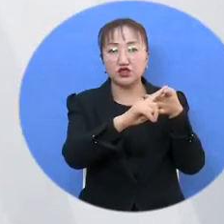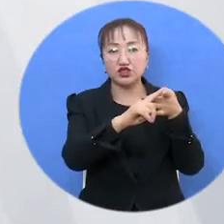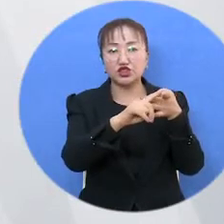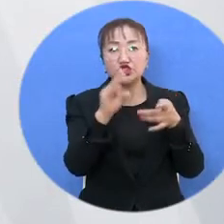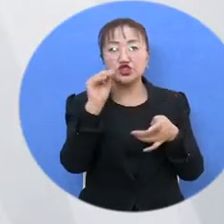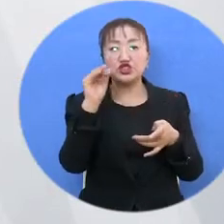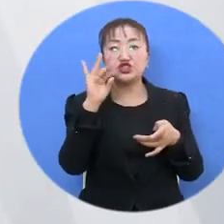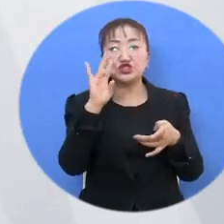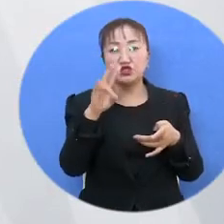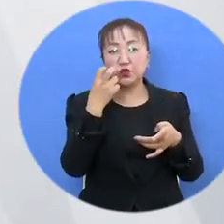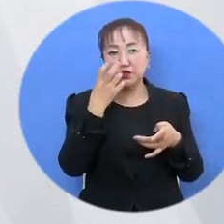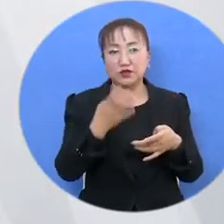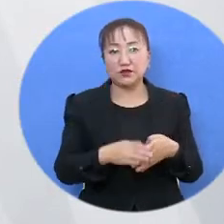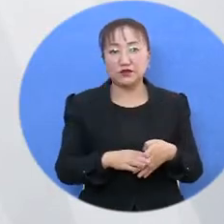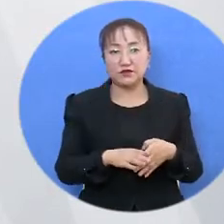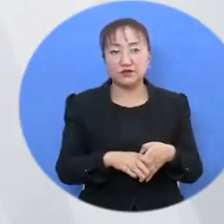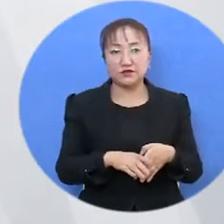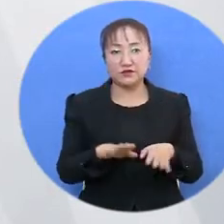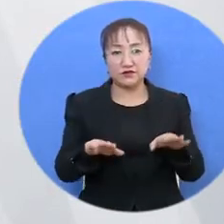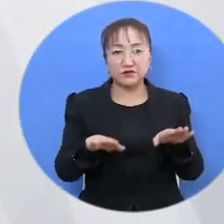За жингээ үзэхдээ